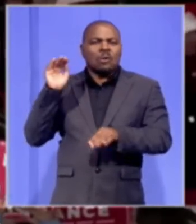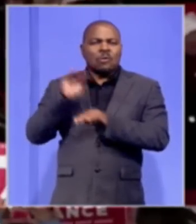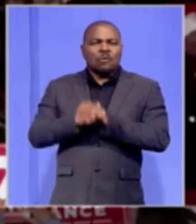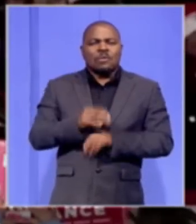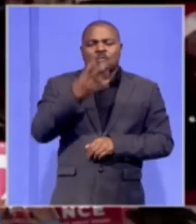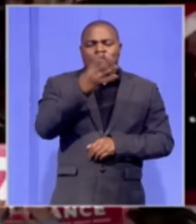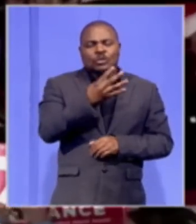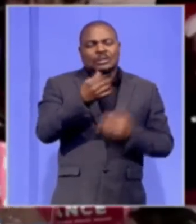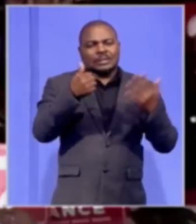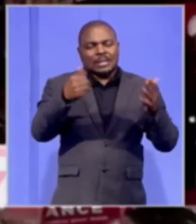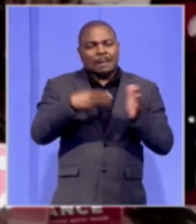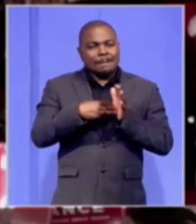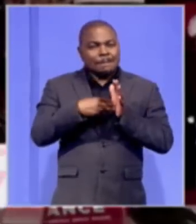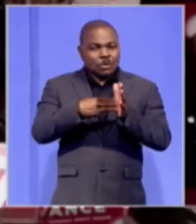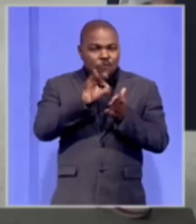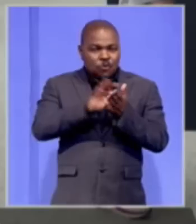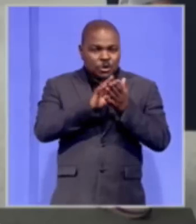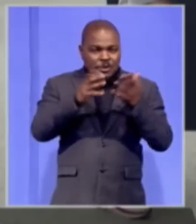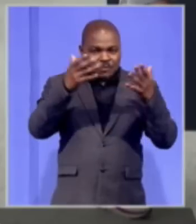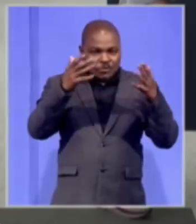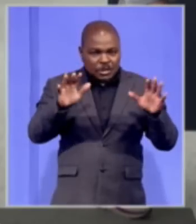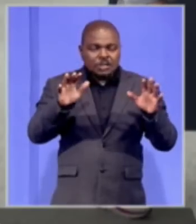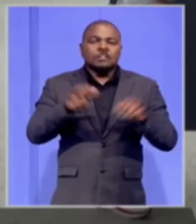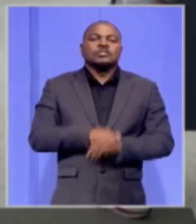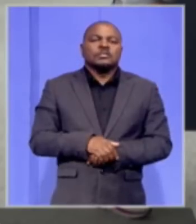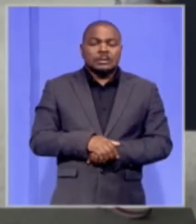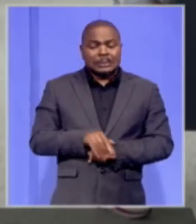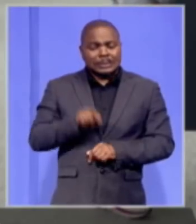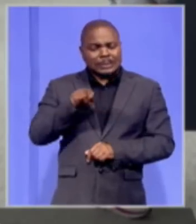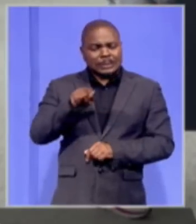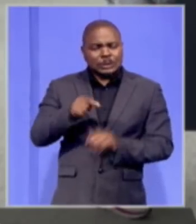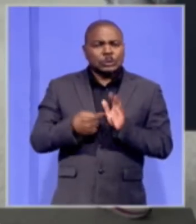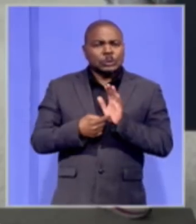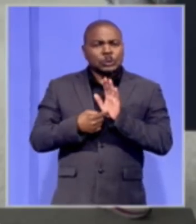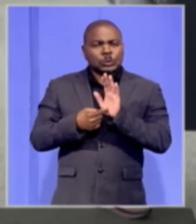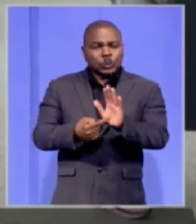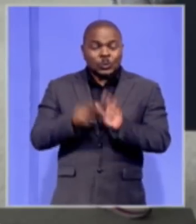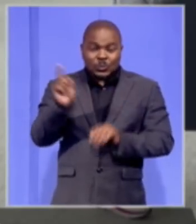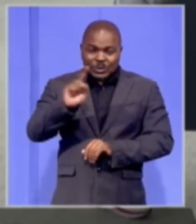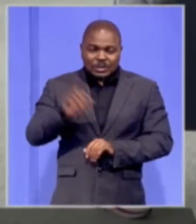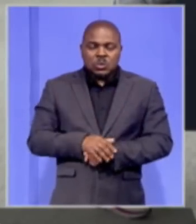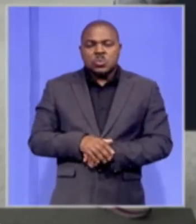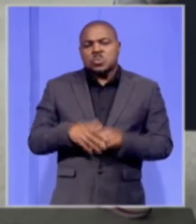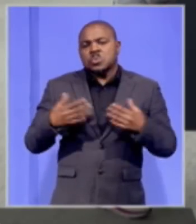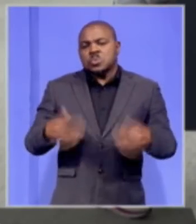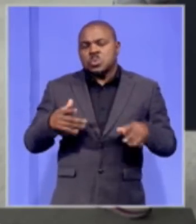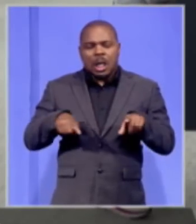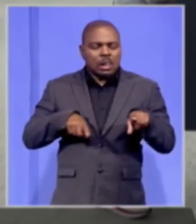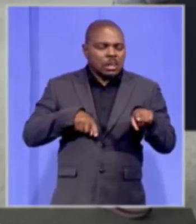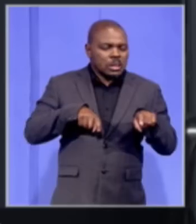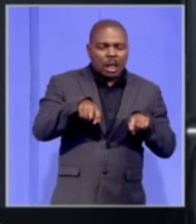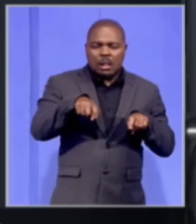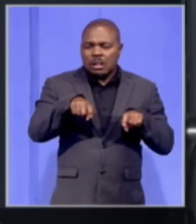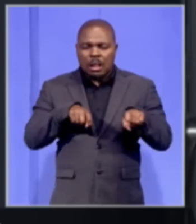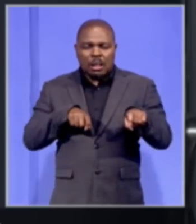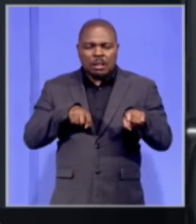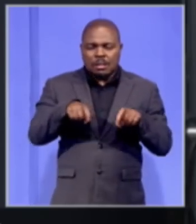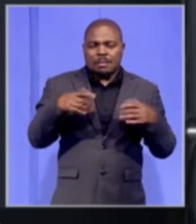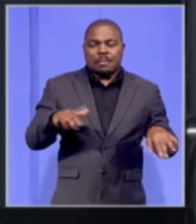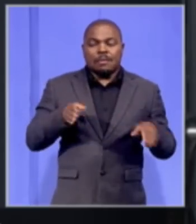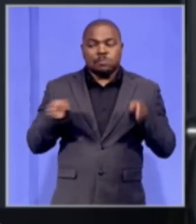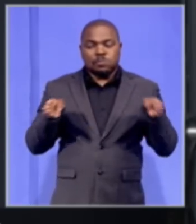tse 46 tse entsweng mme dipalopalo di bontsha ha tangtang e tla kgangwa ke